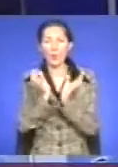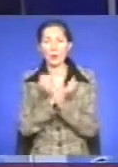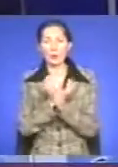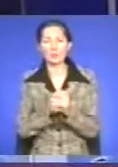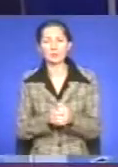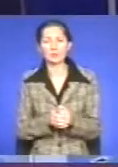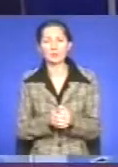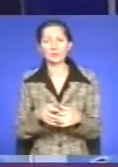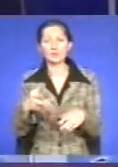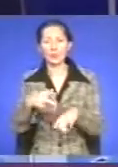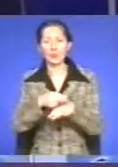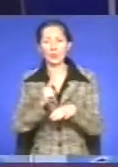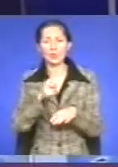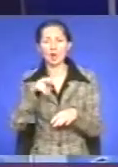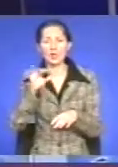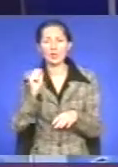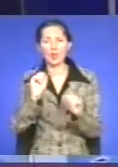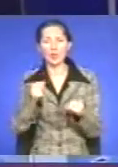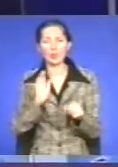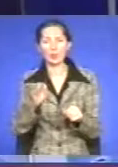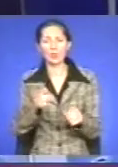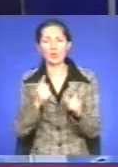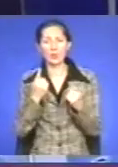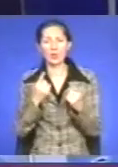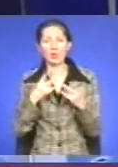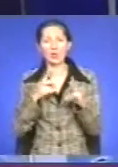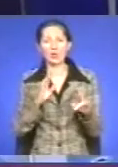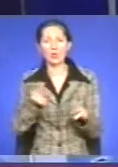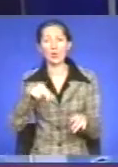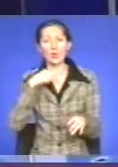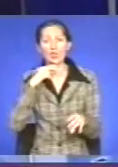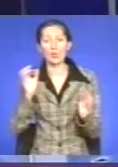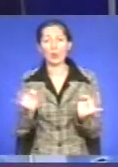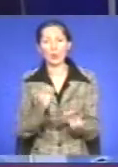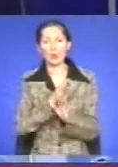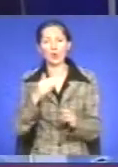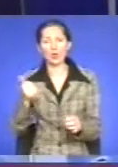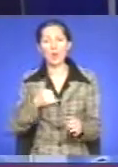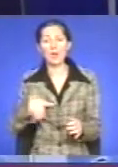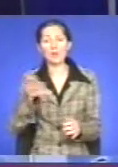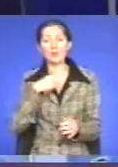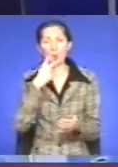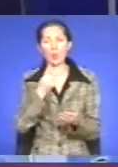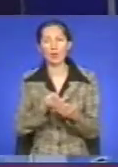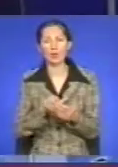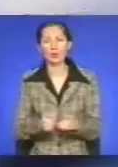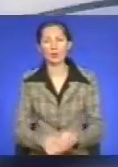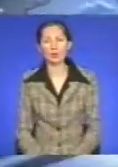Укус кліща може завдати великої шкоди, отож будьте обережними на природі. А на цьому у мене все. Побачимось!